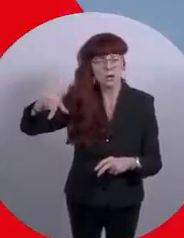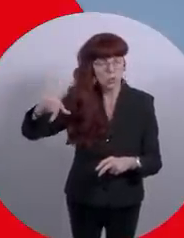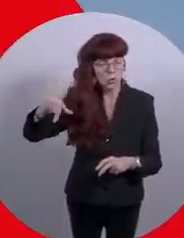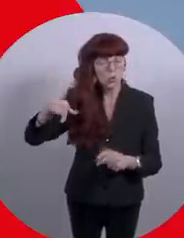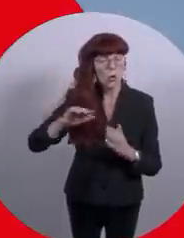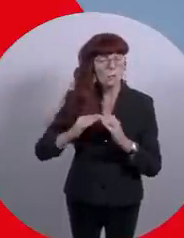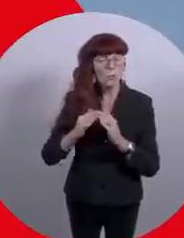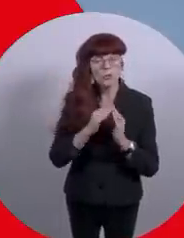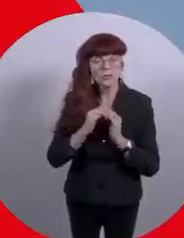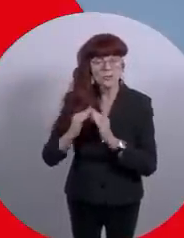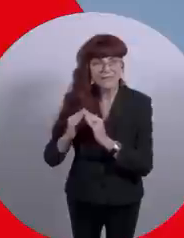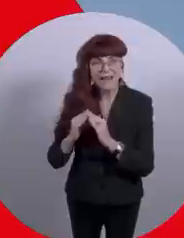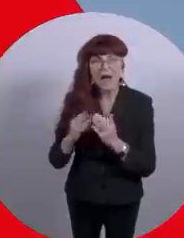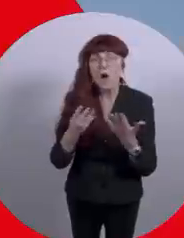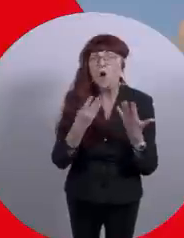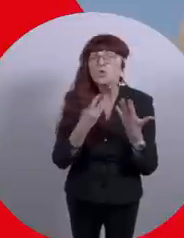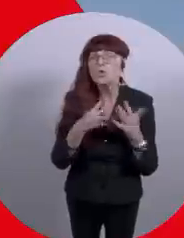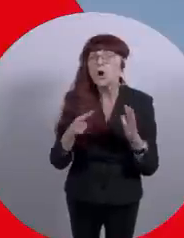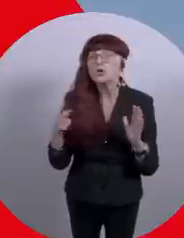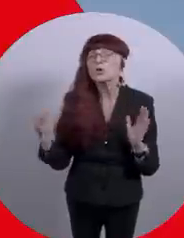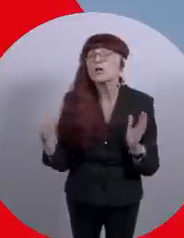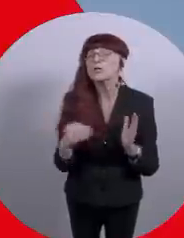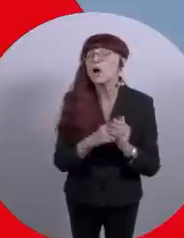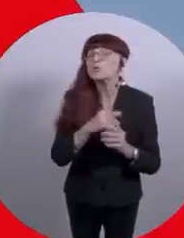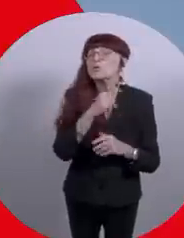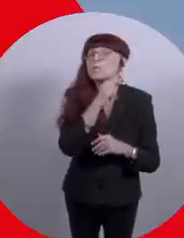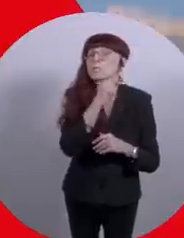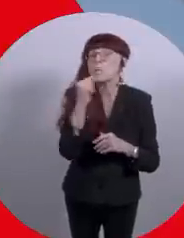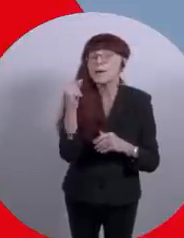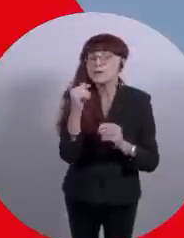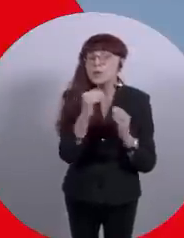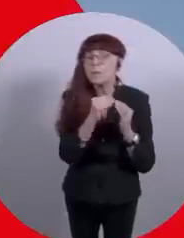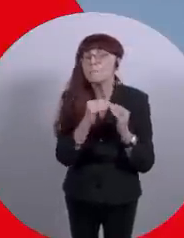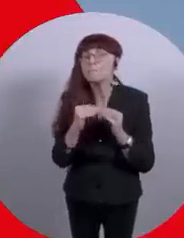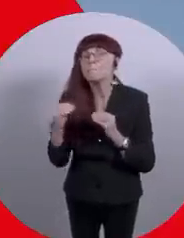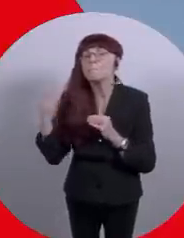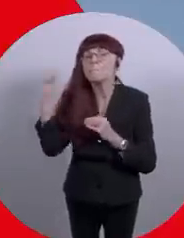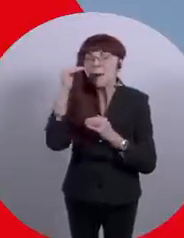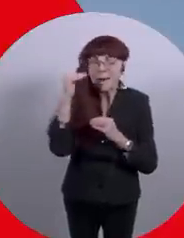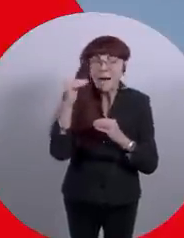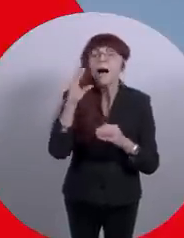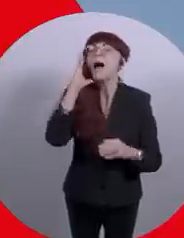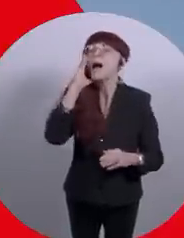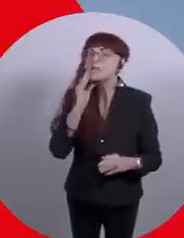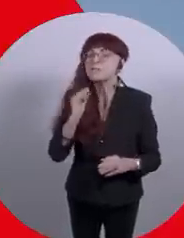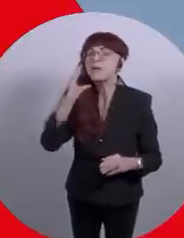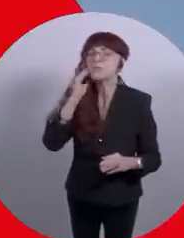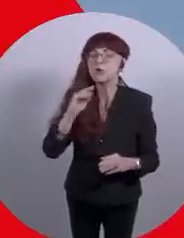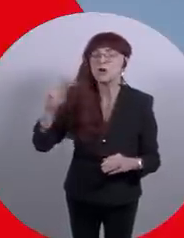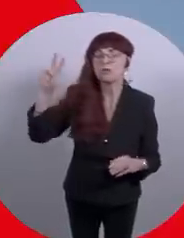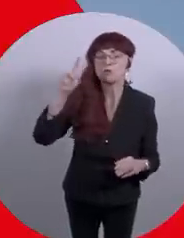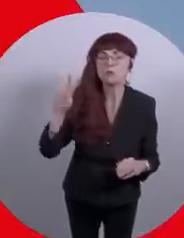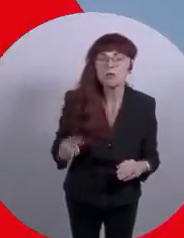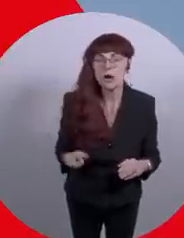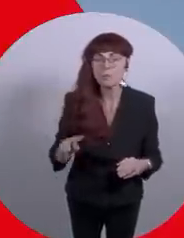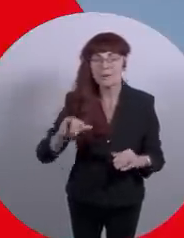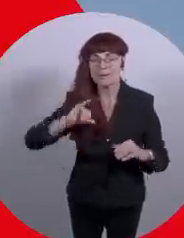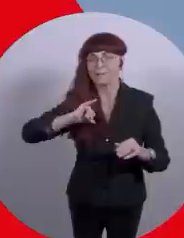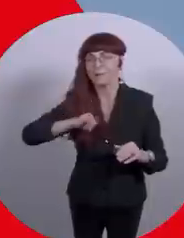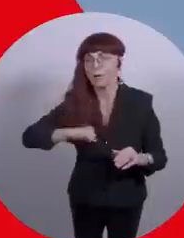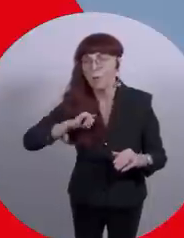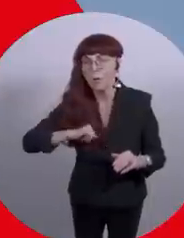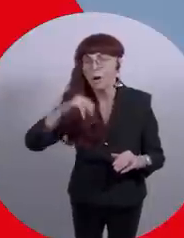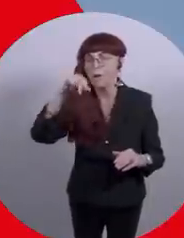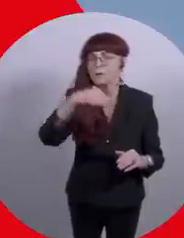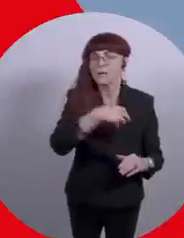diese 900.000 Menschen sind mehr als Vorarlberg EinwohnerInnen hat Tirol EinwohnerInnen hat Salzburg